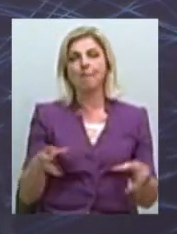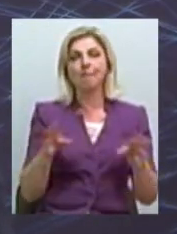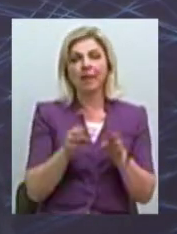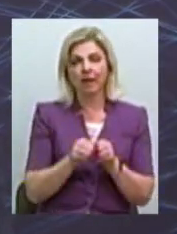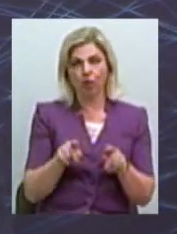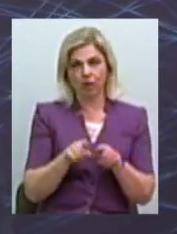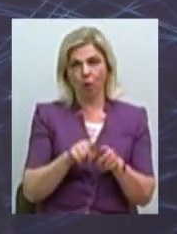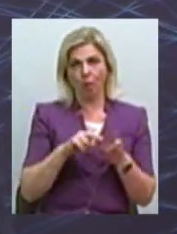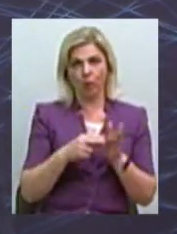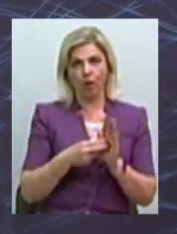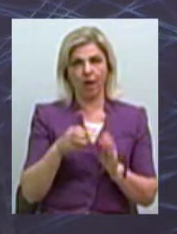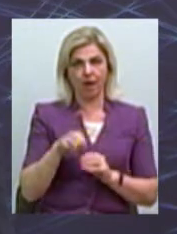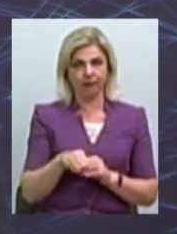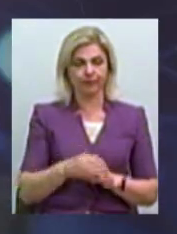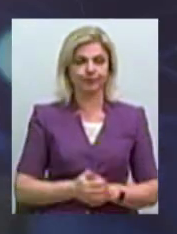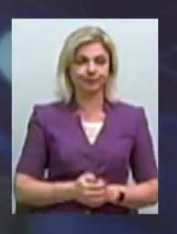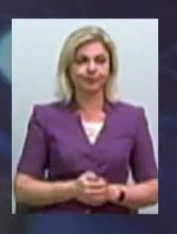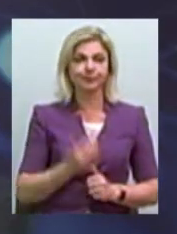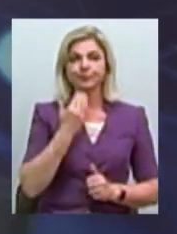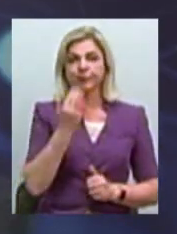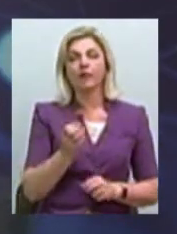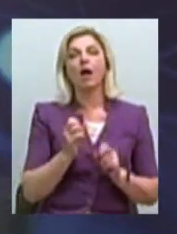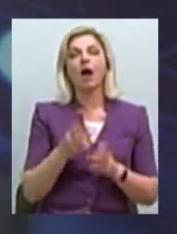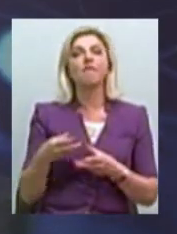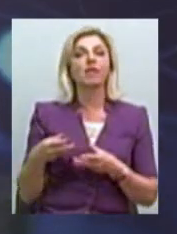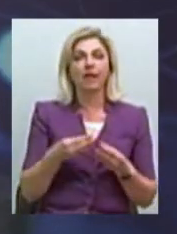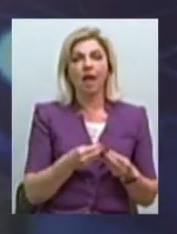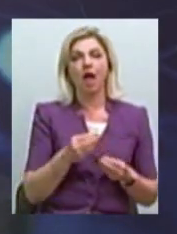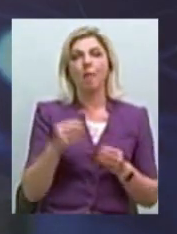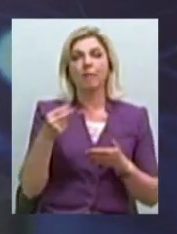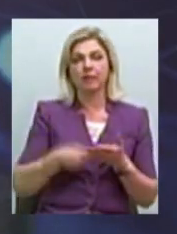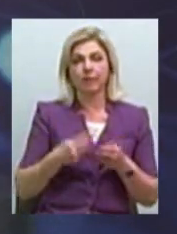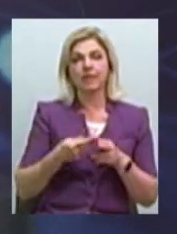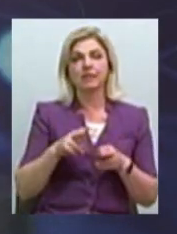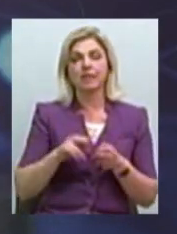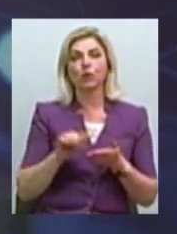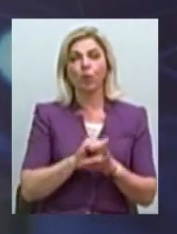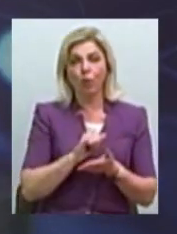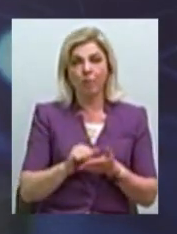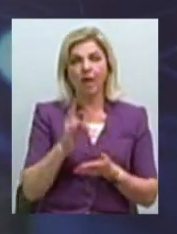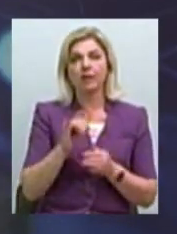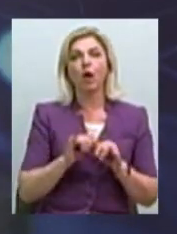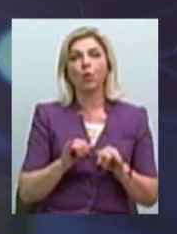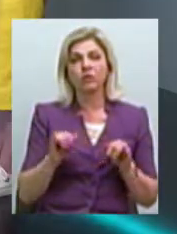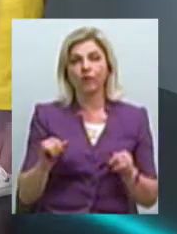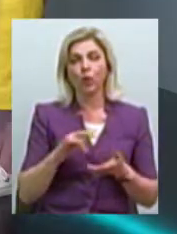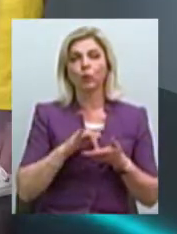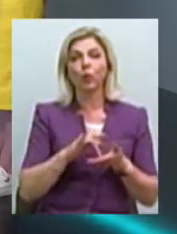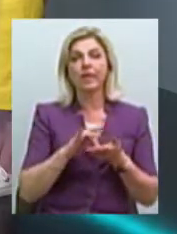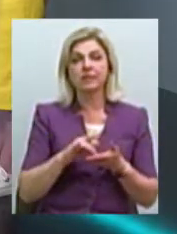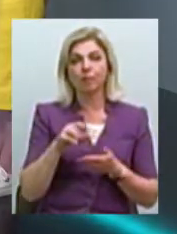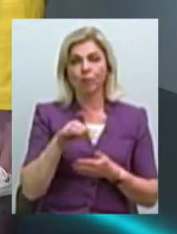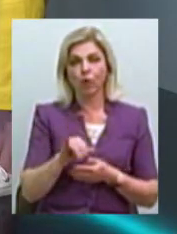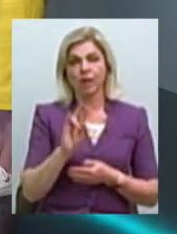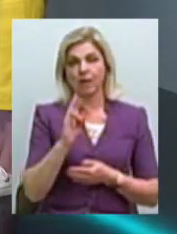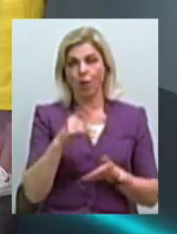А скажіть, будь ласка, як вплине підписання цього документу на розвиток туризму в Миколаєві і області? Ну, хочу